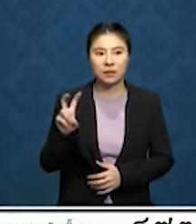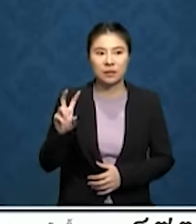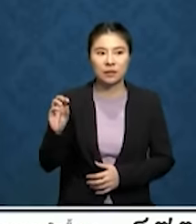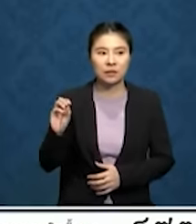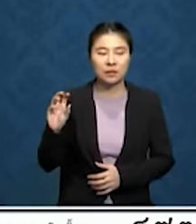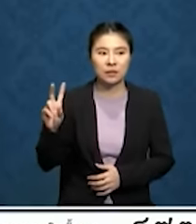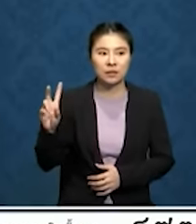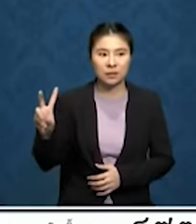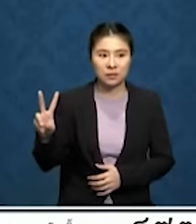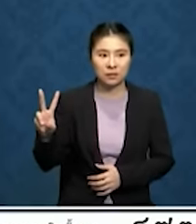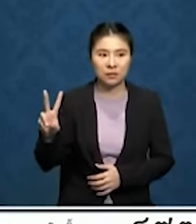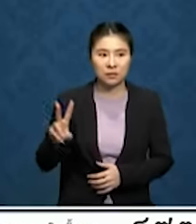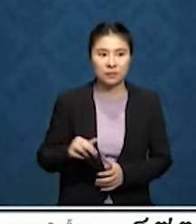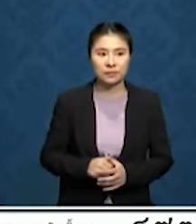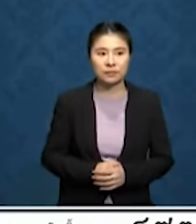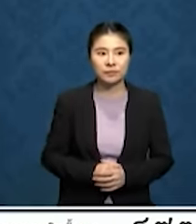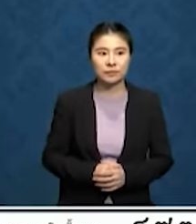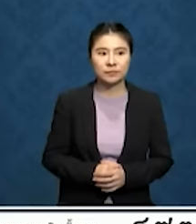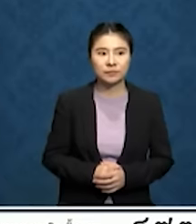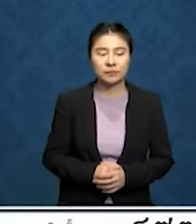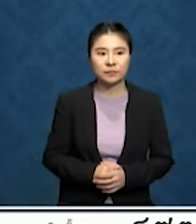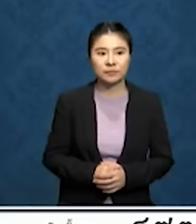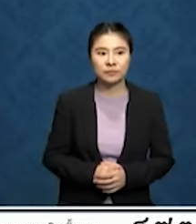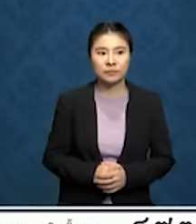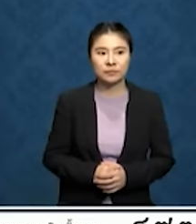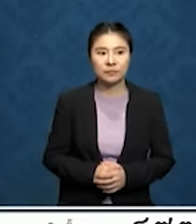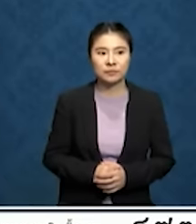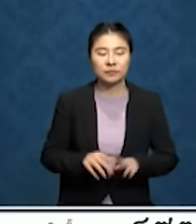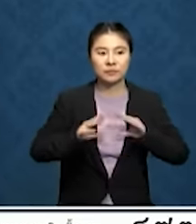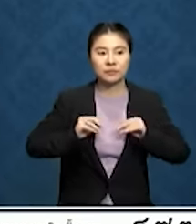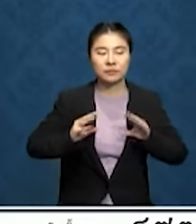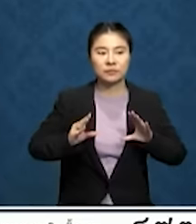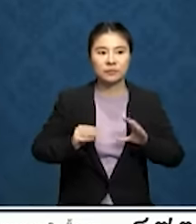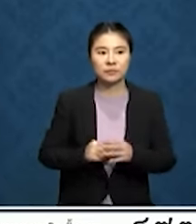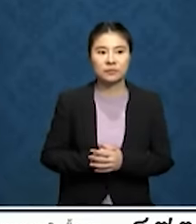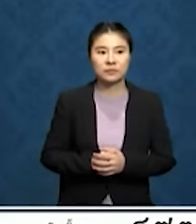202นายประกรณ์วุฒิอุดมพิพัฒน์สกุล ไม่เห็นชอบครับ